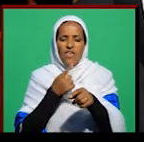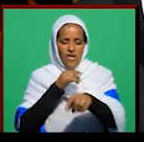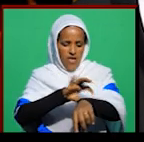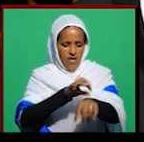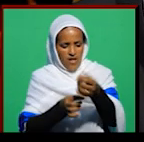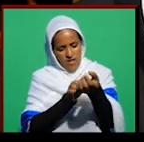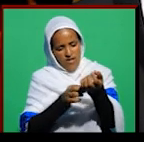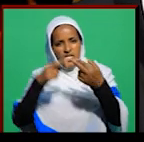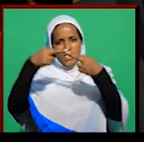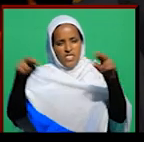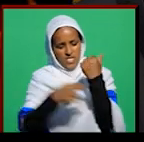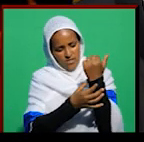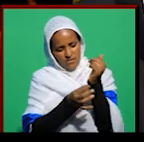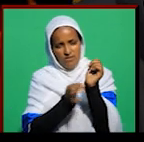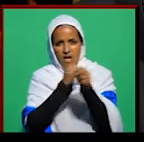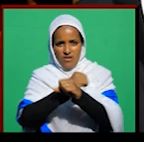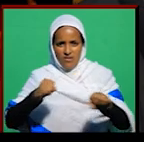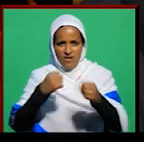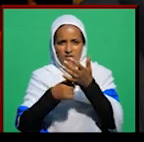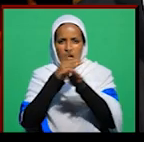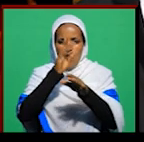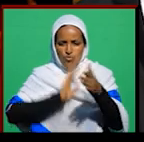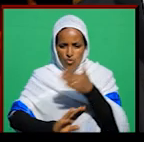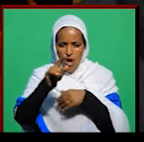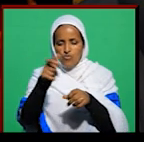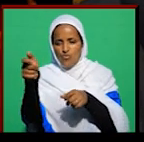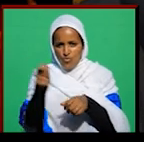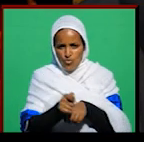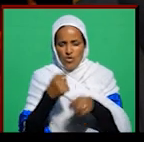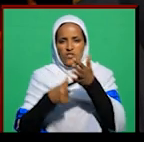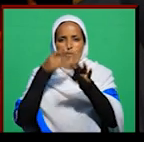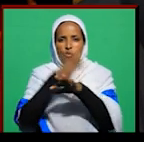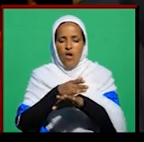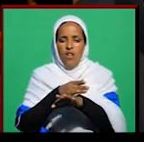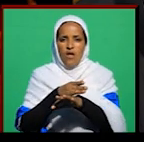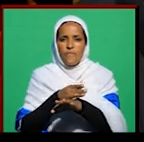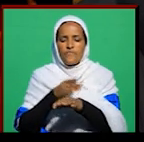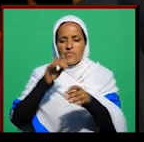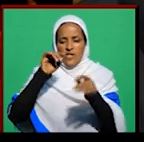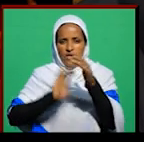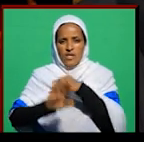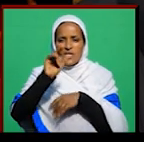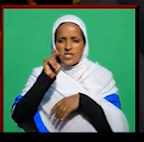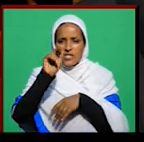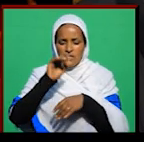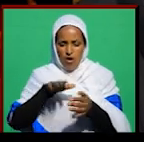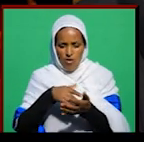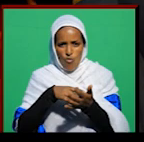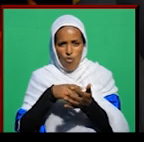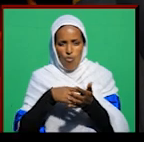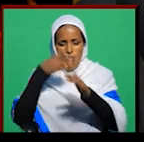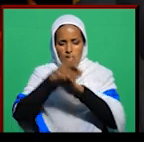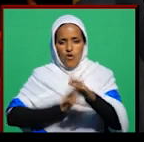ላይ ቀይ ፈትል አሰሩበት። ከዚያ ሲወለድ አንዱን ስዎ አንዱ ተወለደና ዛራ ይለዋል ድክምት ወለት ማለት ነውና